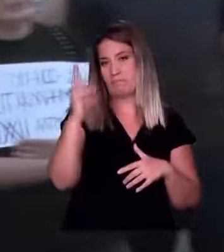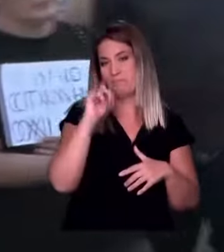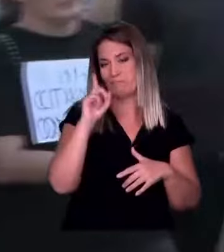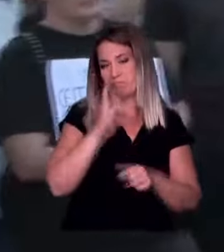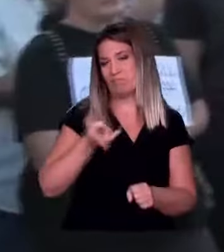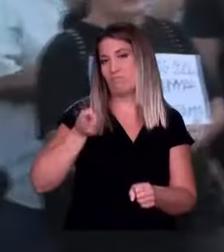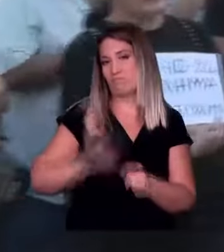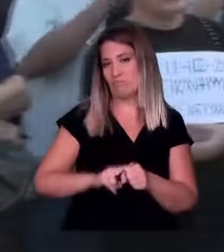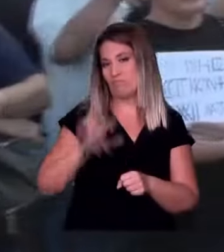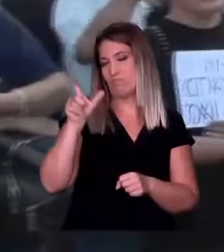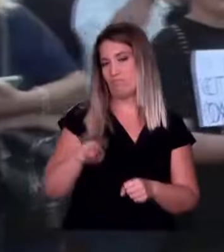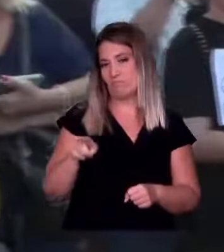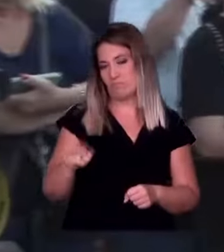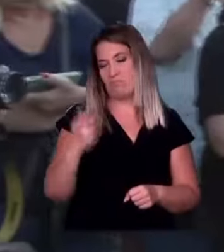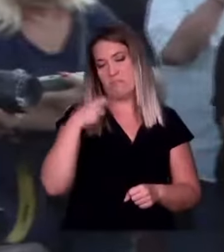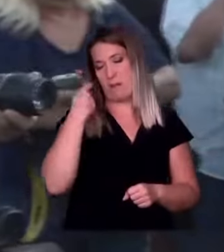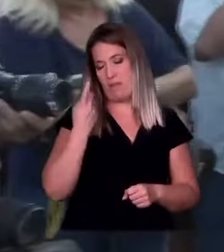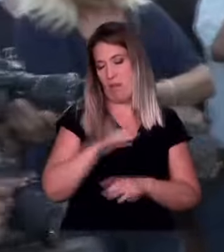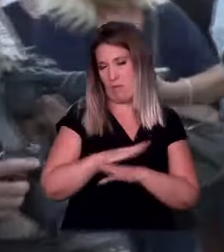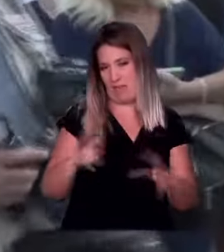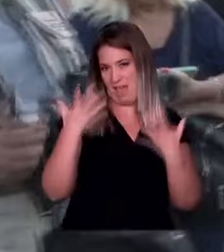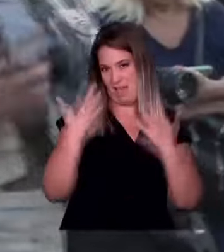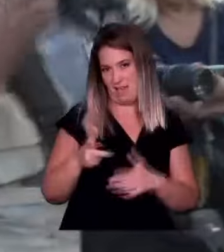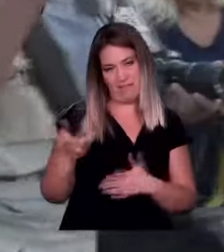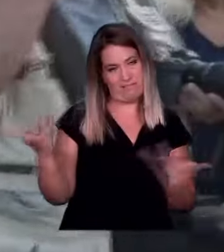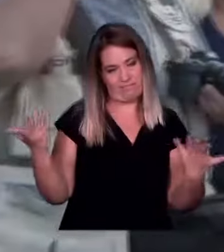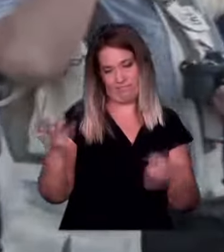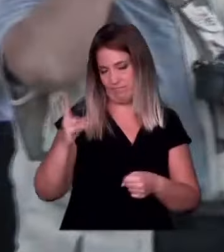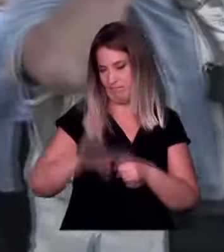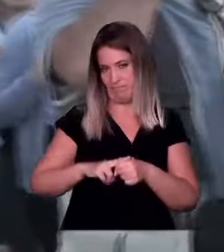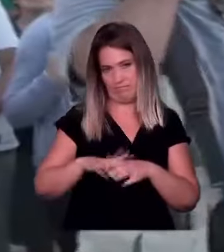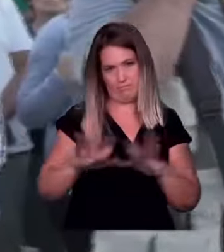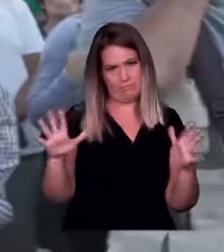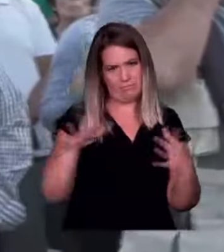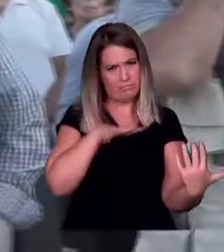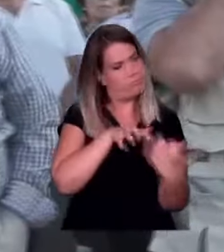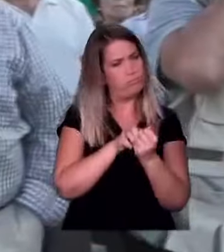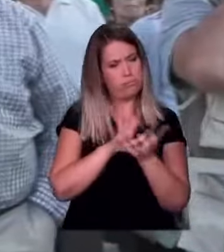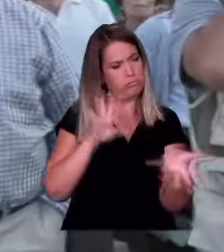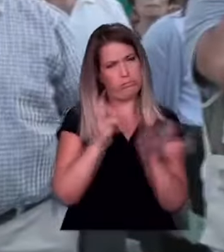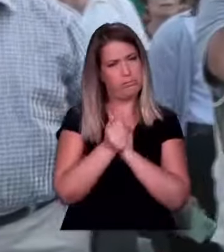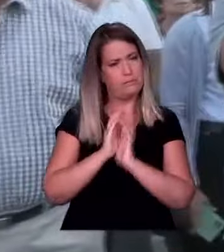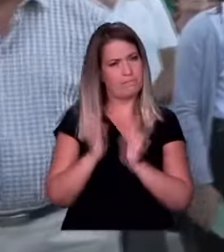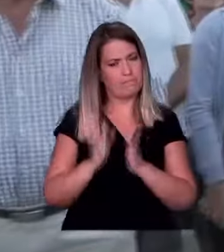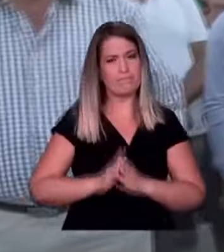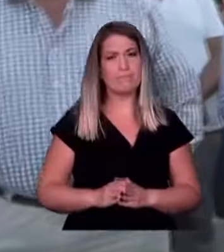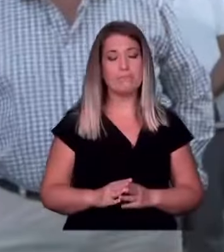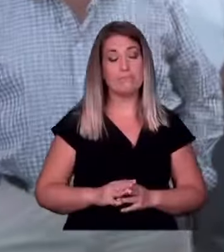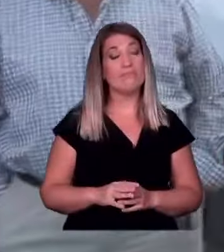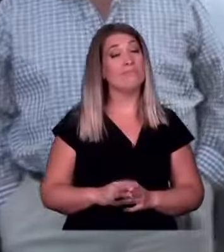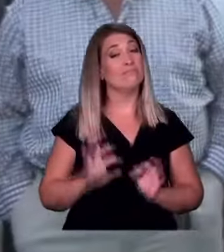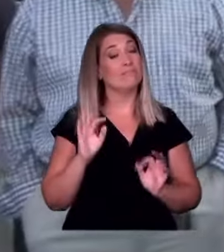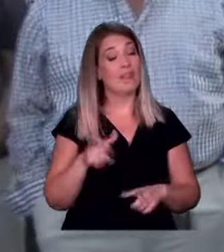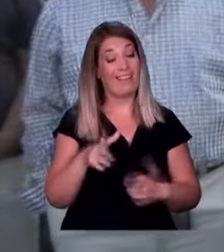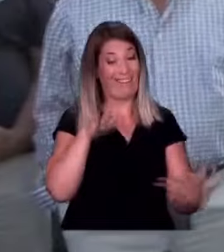το αντίθετο ρεύμα το ασημείο αυτοκίνητο που δείξαμε και πριν συγκρούστηκε με το δικό της πλαγίο με τοπικά. Να σου πω Νίκο ότι το κοντέρ είχε